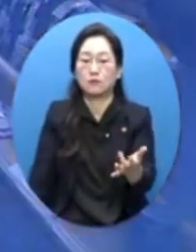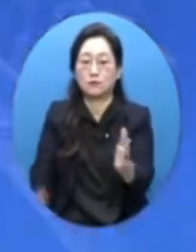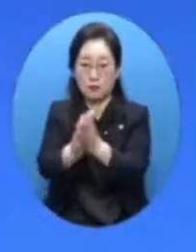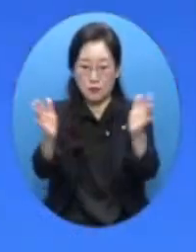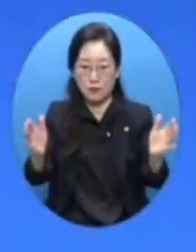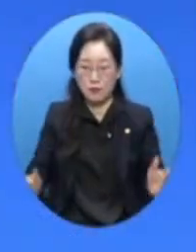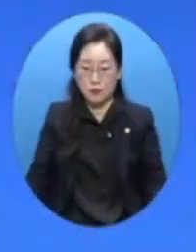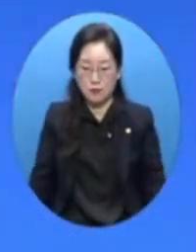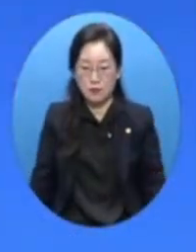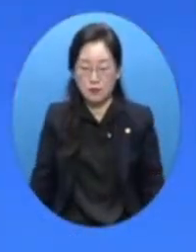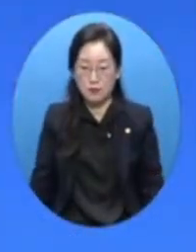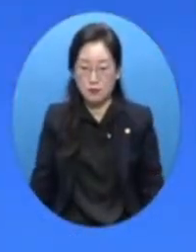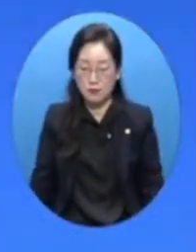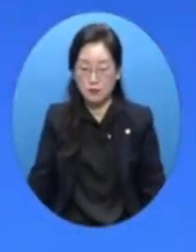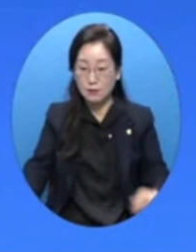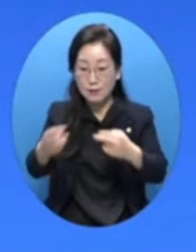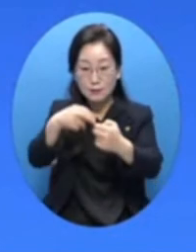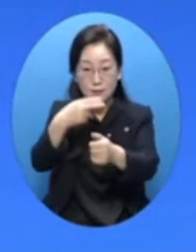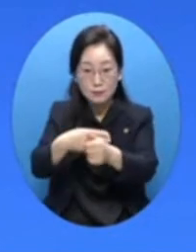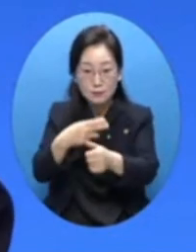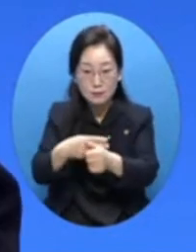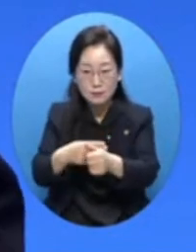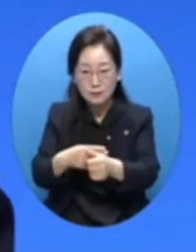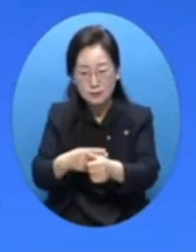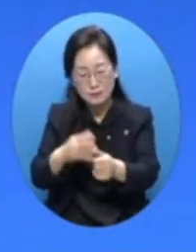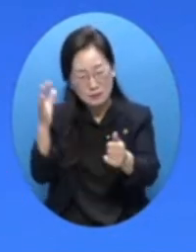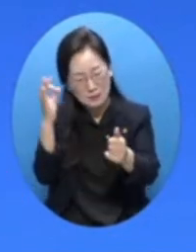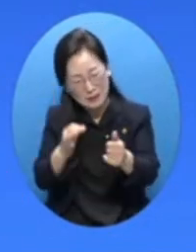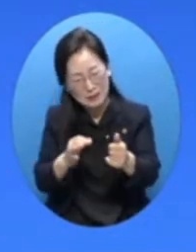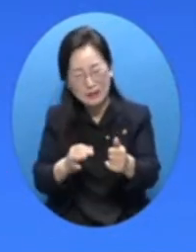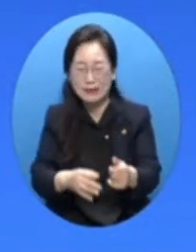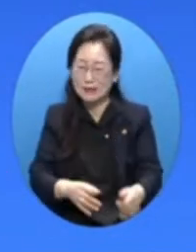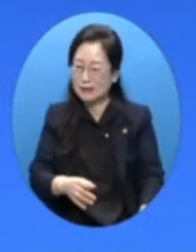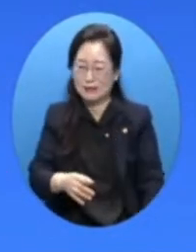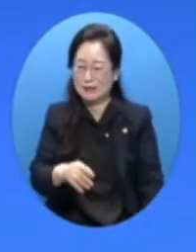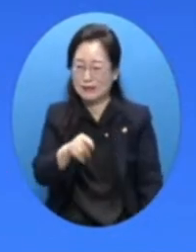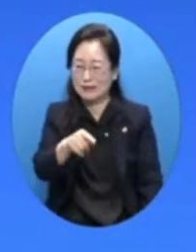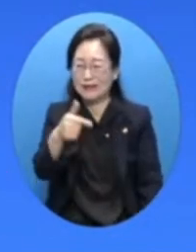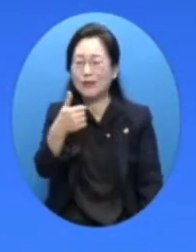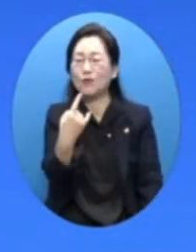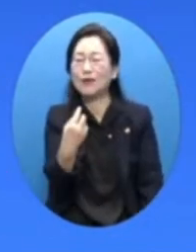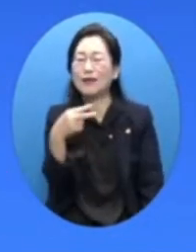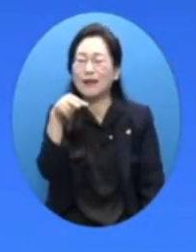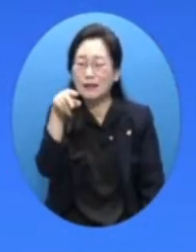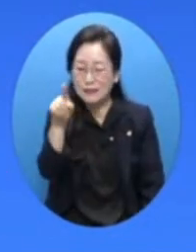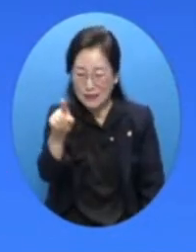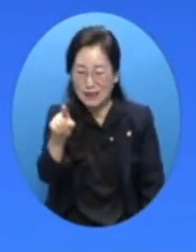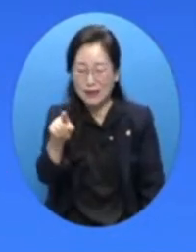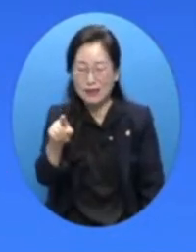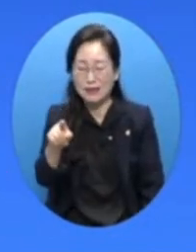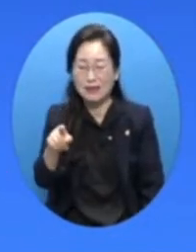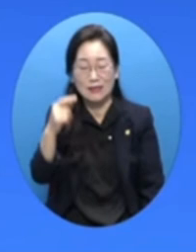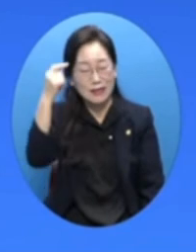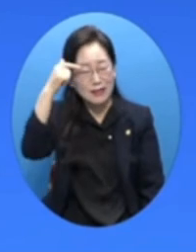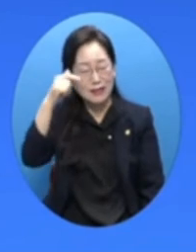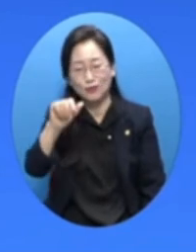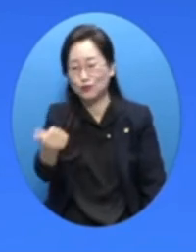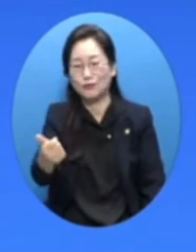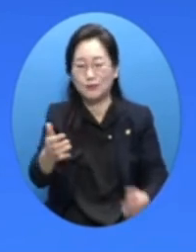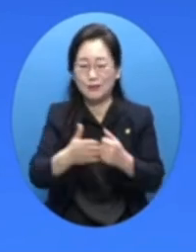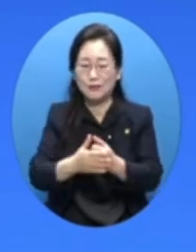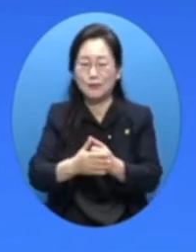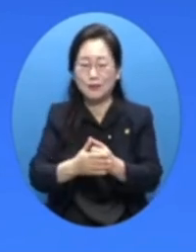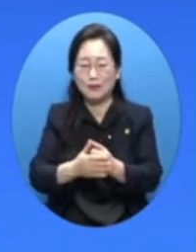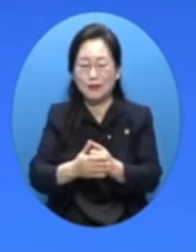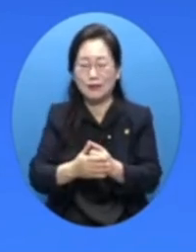것입니다. 의사는 이 상태에서는 뇌 상태로 지금 돼 있기 때문에 식물인간으로